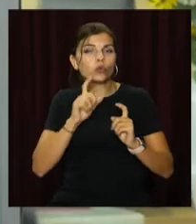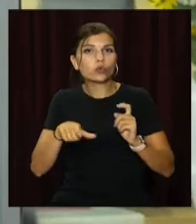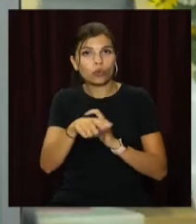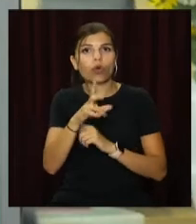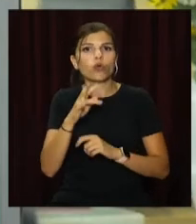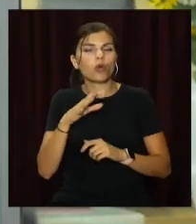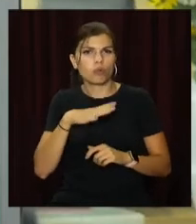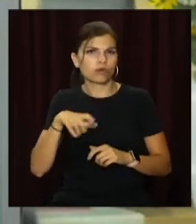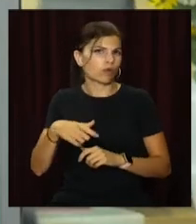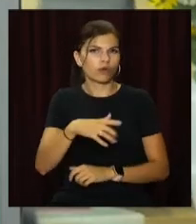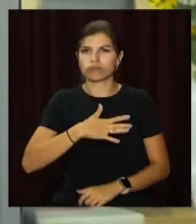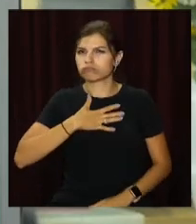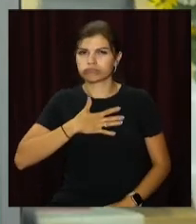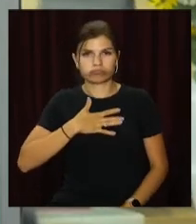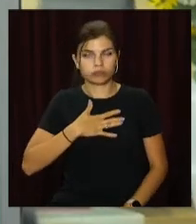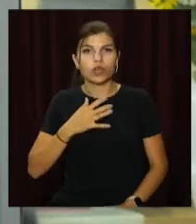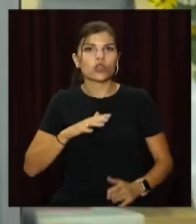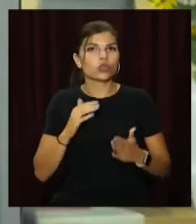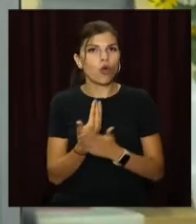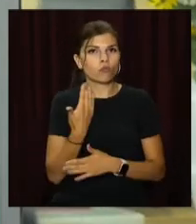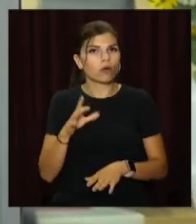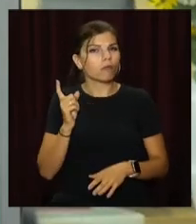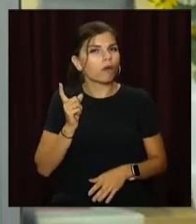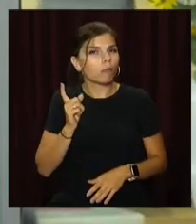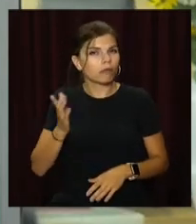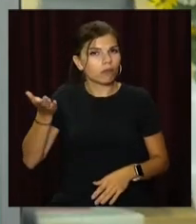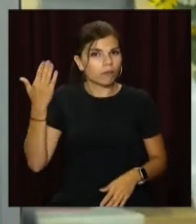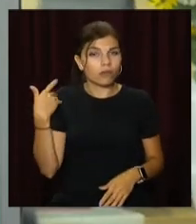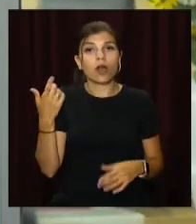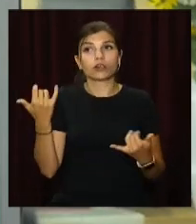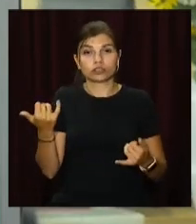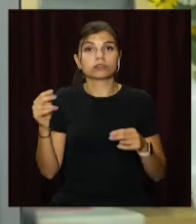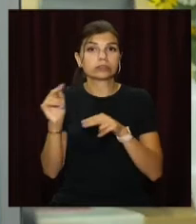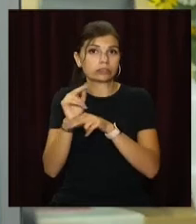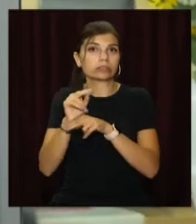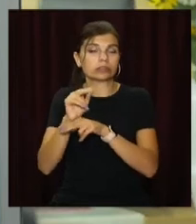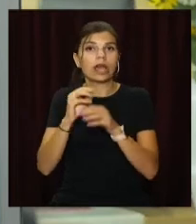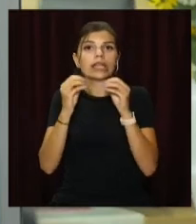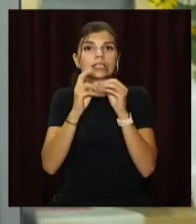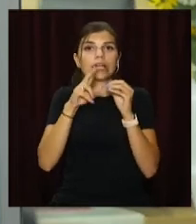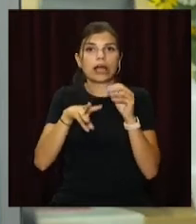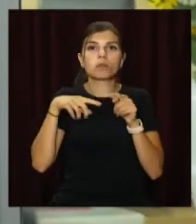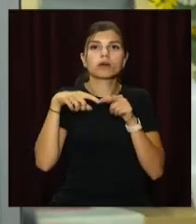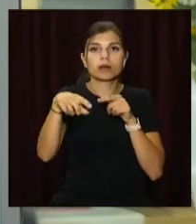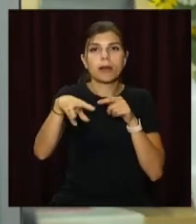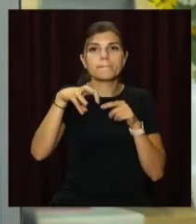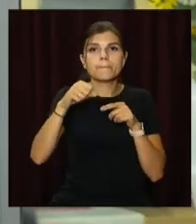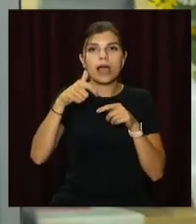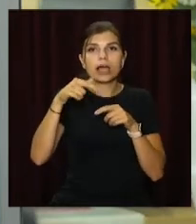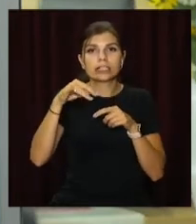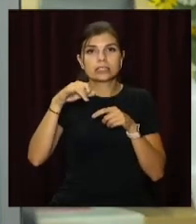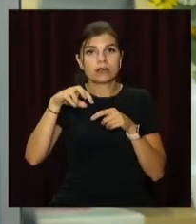у жахливому стані і давно потребував оновлення. Загалом ремонтники капітально відремонтують 10-кілометрову ділянку магістралі.